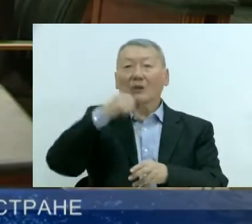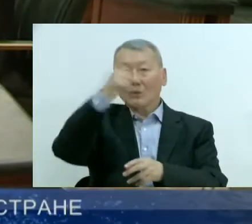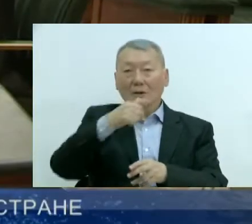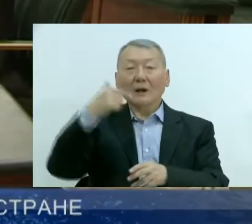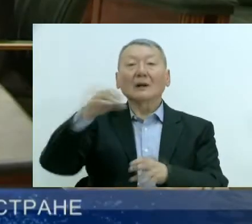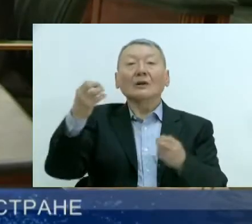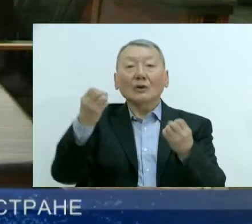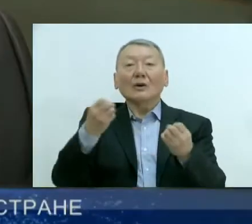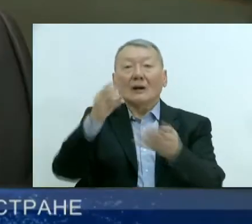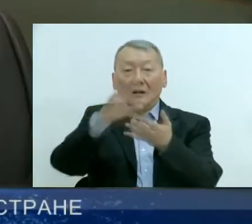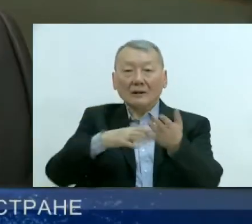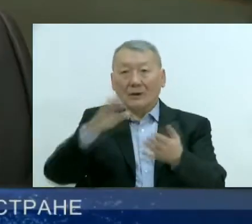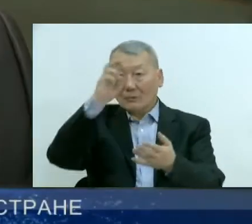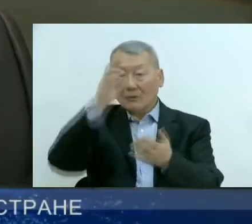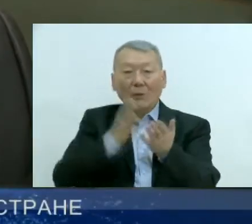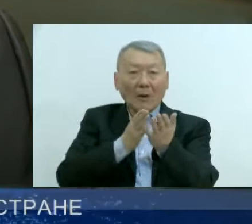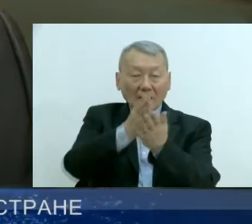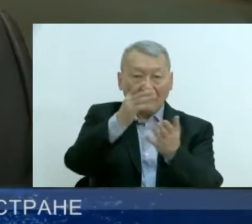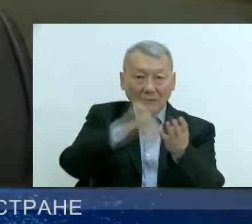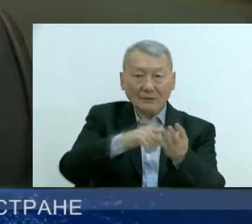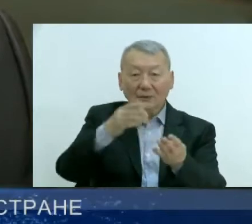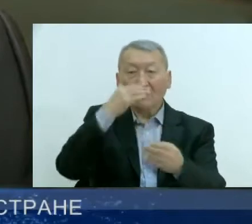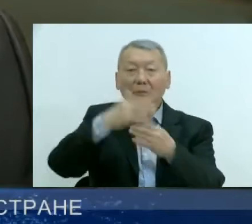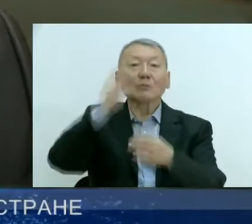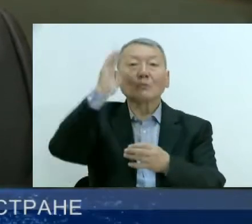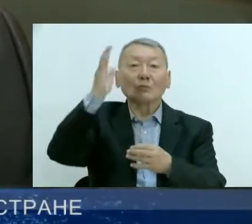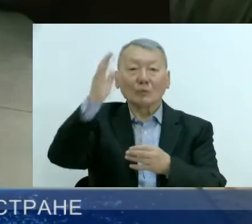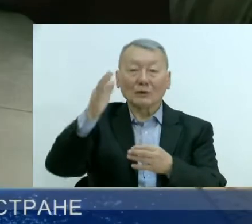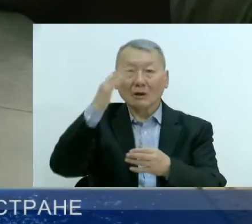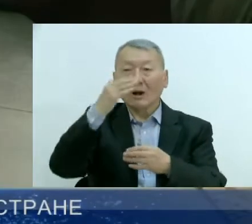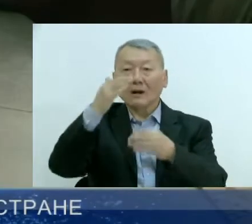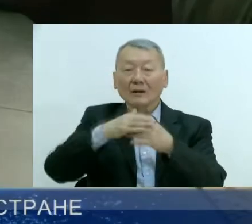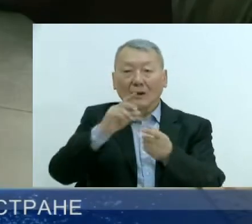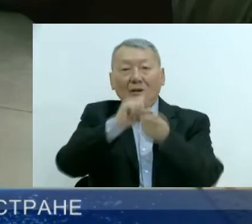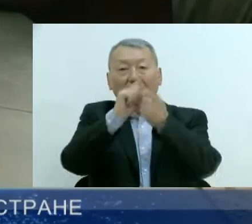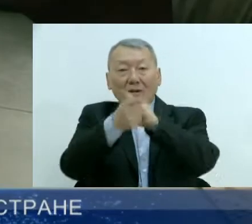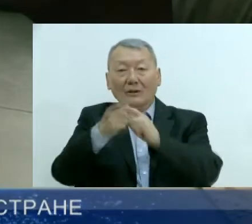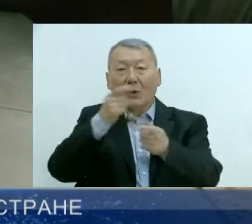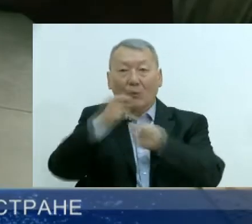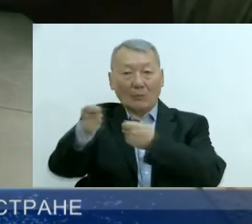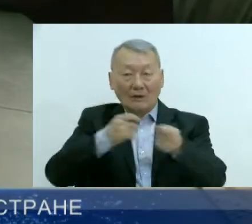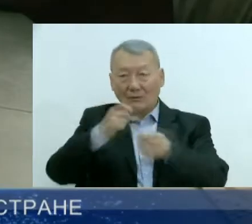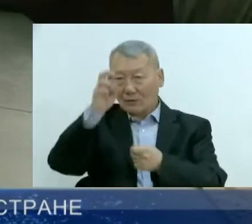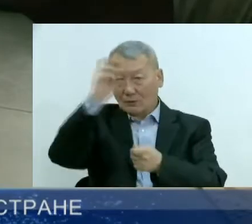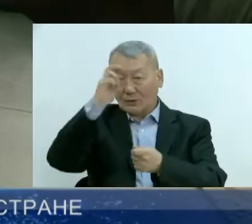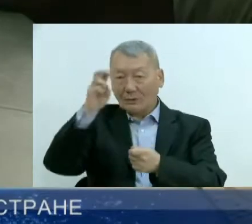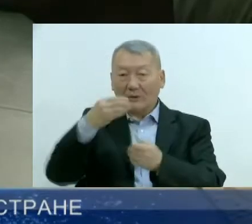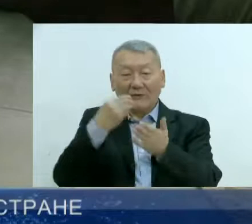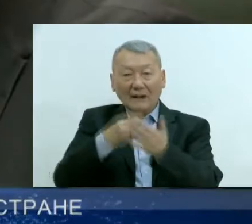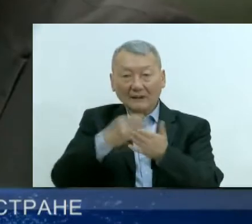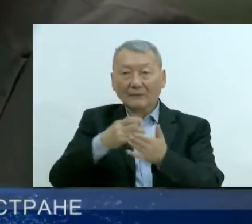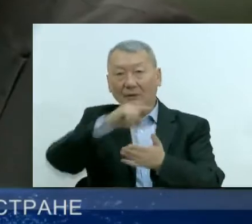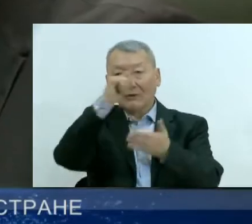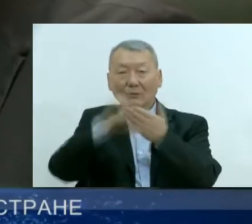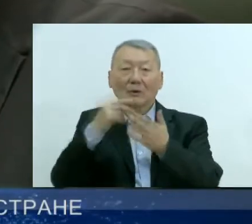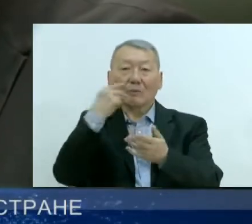обсуждены основные направления бюджетной политики на среднесрочную перспективу, предстоящие реформы в системе управления государственными финансами и вопросы